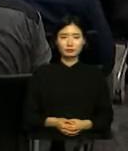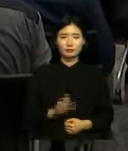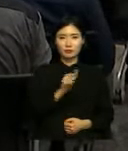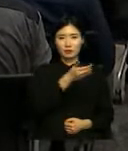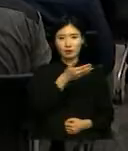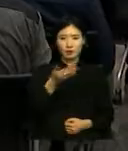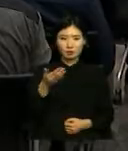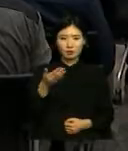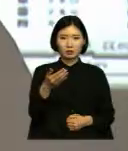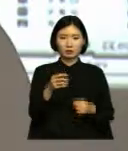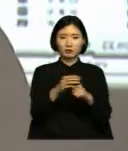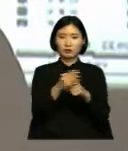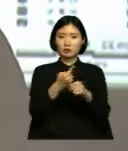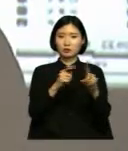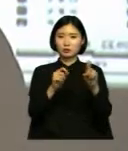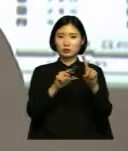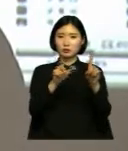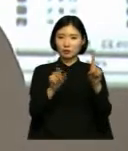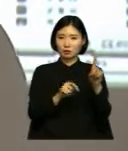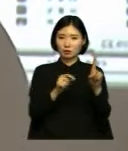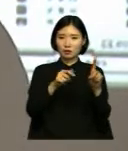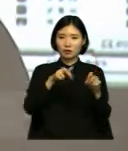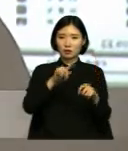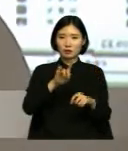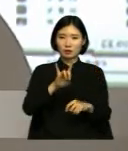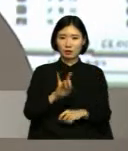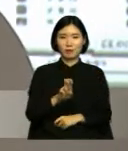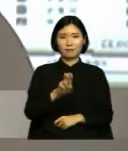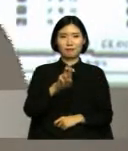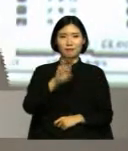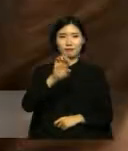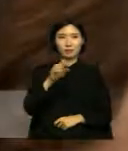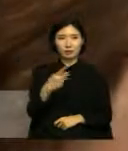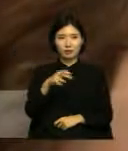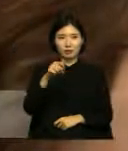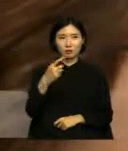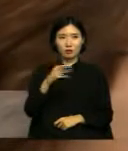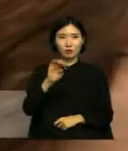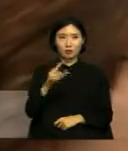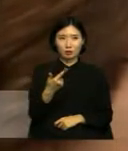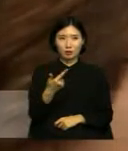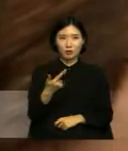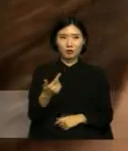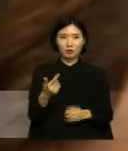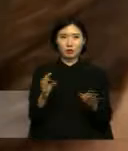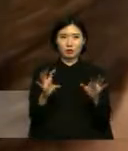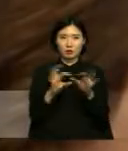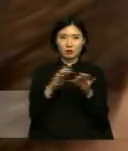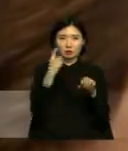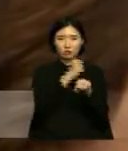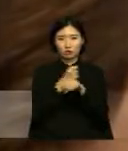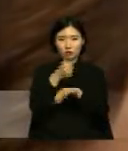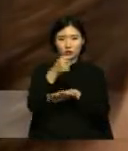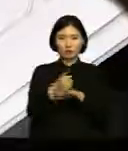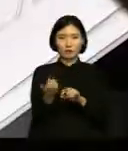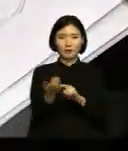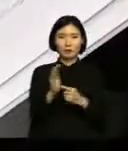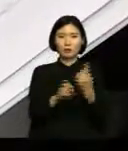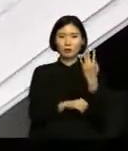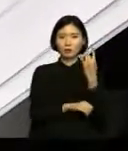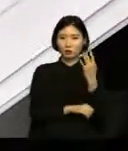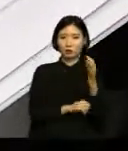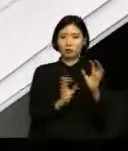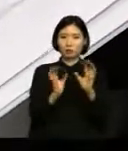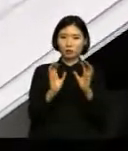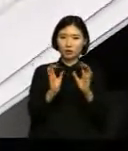하남 씨가 지난해 11월 발주한 캠프 콜 번 미군 0 여지 개발 구상 안에 용역 결과를 내놨습니다 기존의 논의됐던